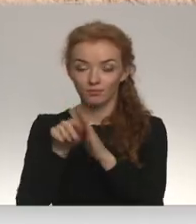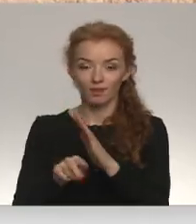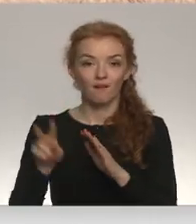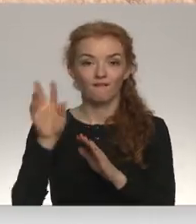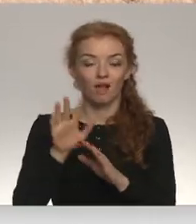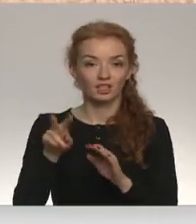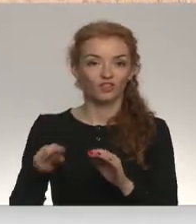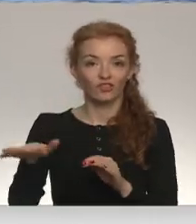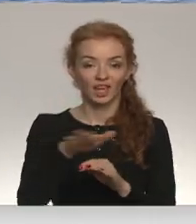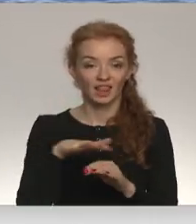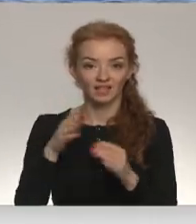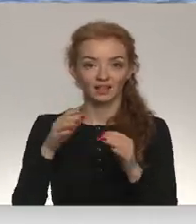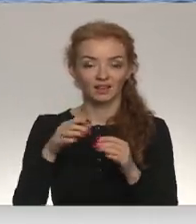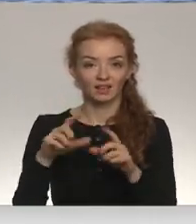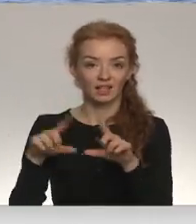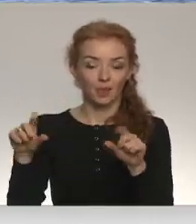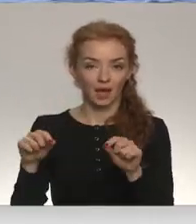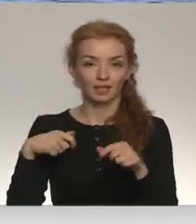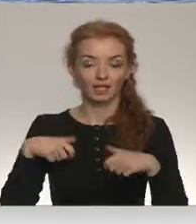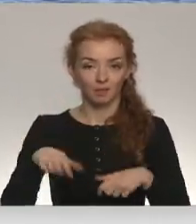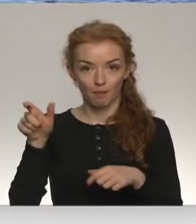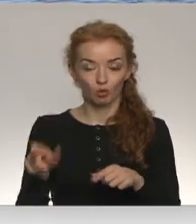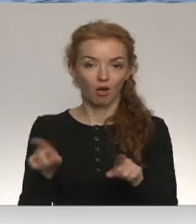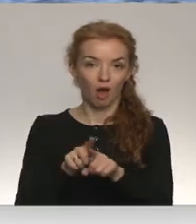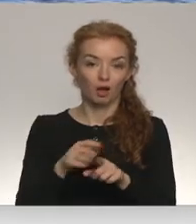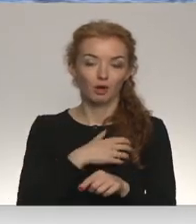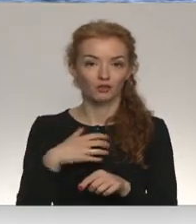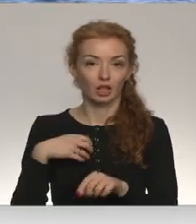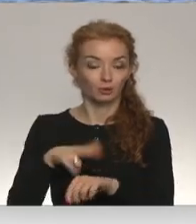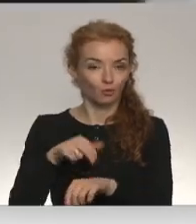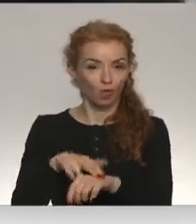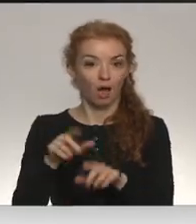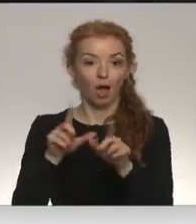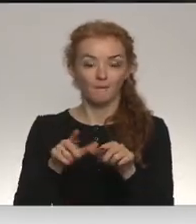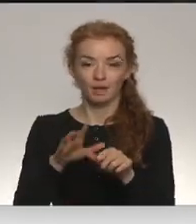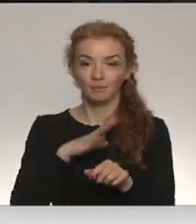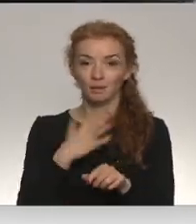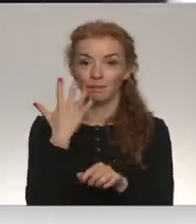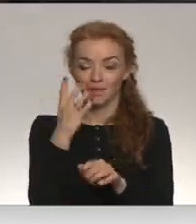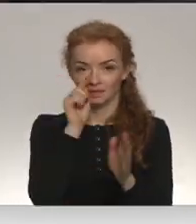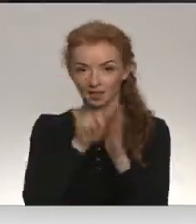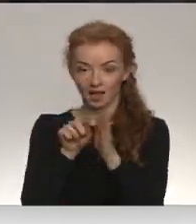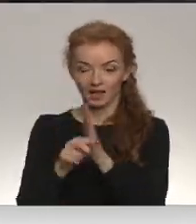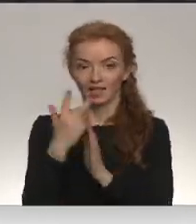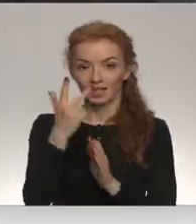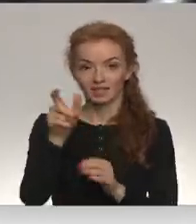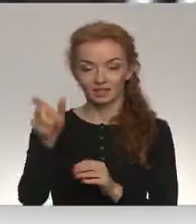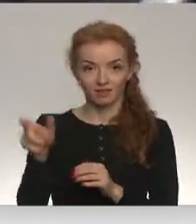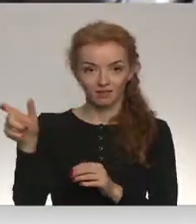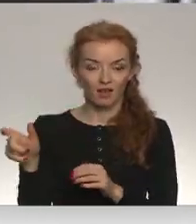vides dienesta inspektori, gan Kuldīgas novada pašvaldības policija. Aprīlī jau bijuši 5 reidi, trim cilvēkiem